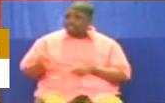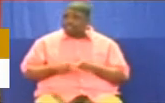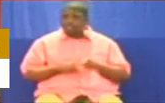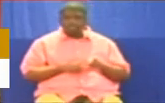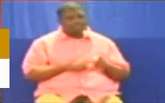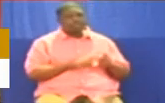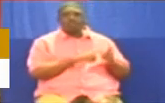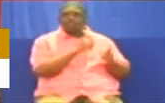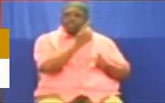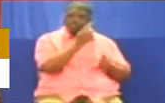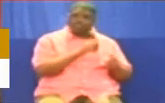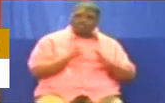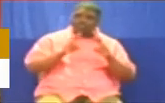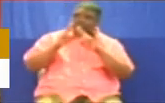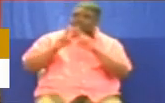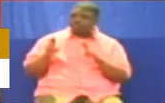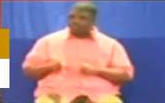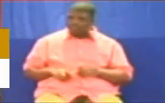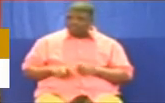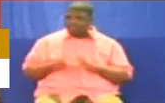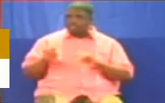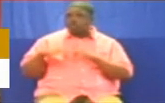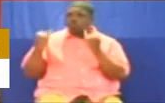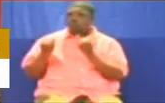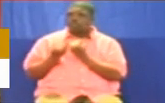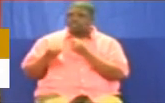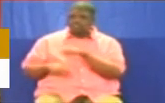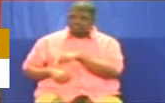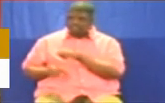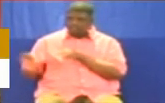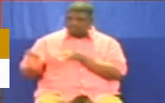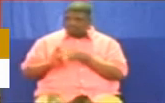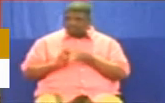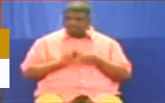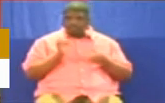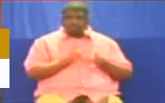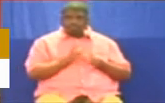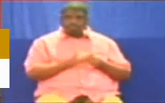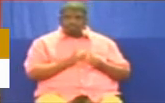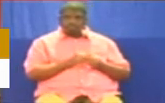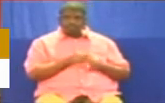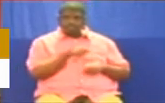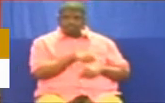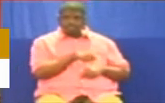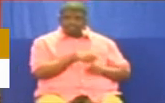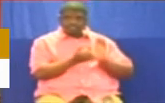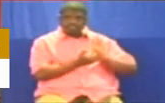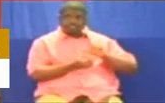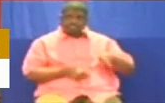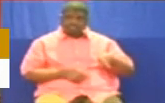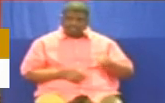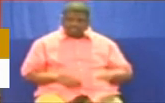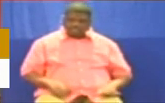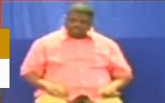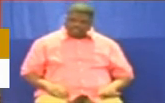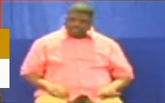international agreement, arrangement or organization that related matters under the scope of this act. The nomination of